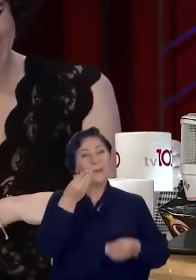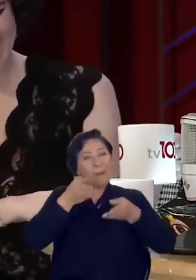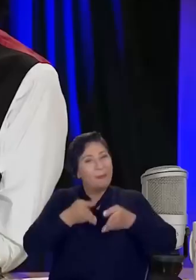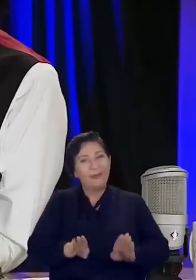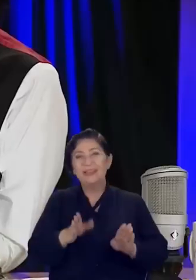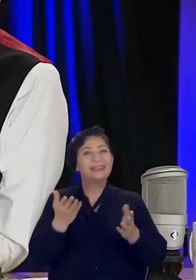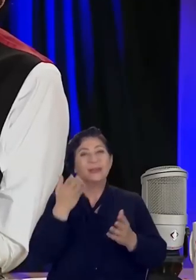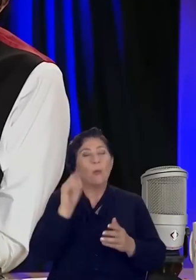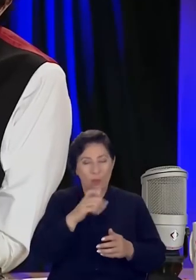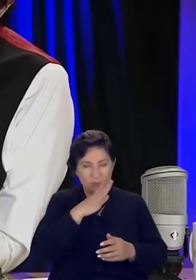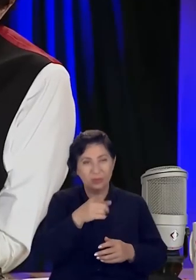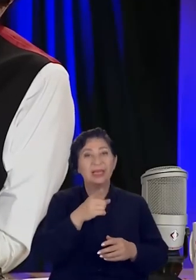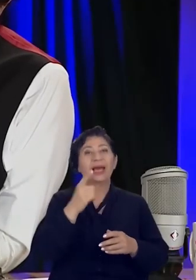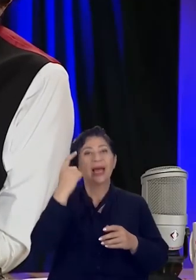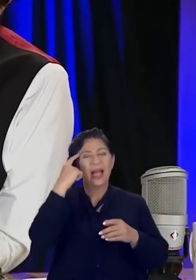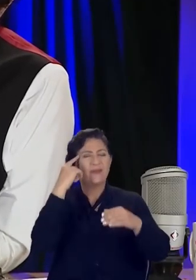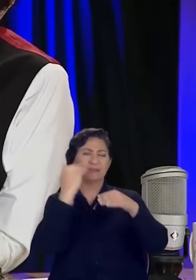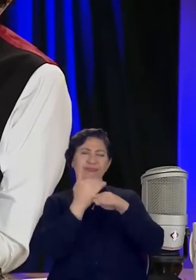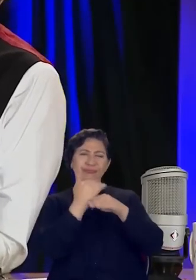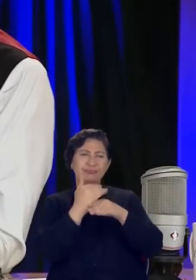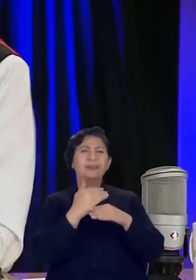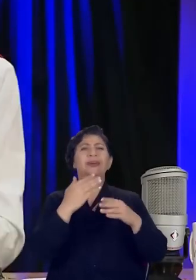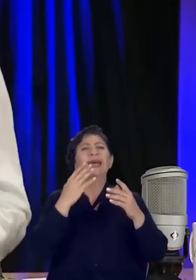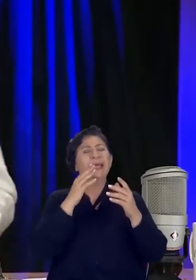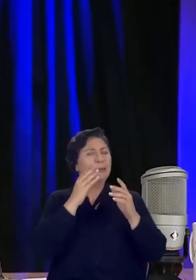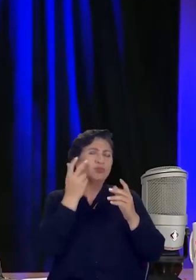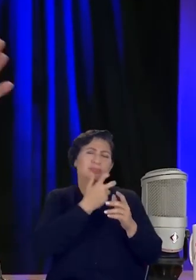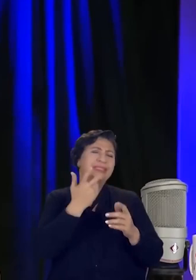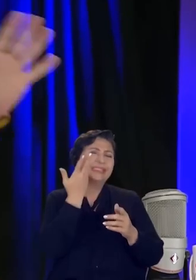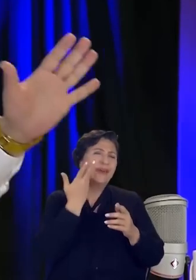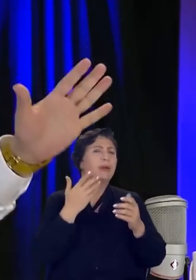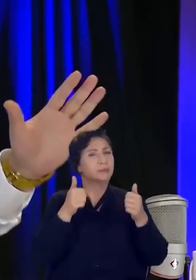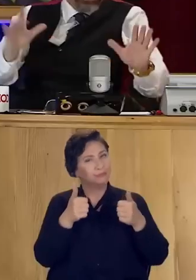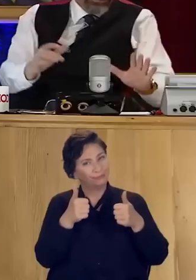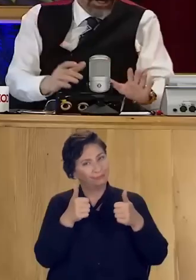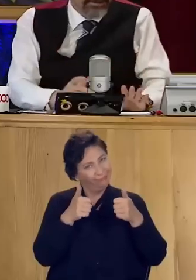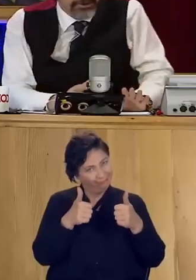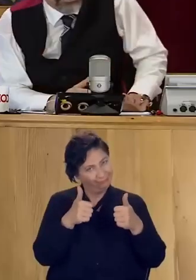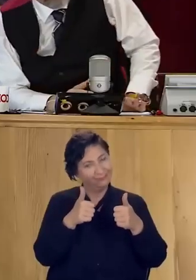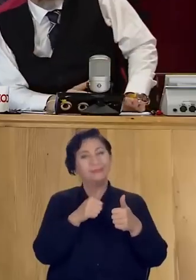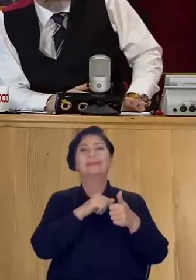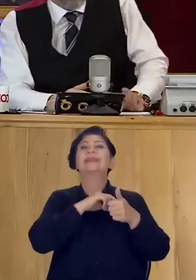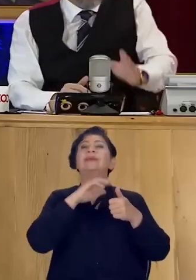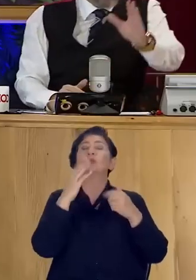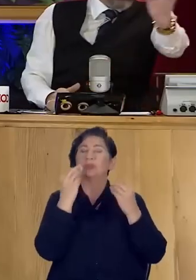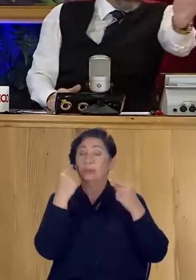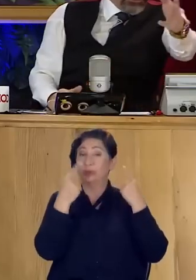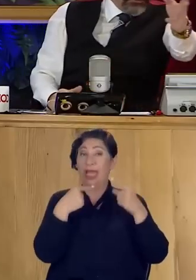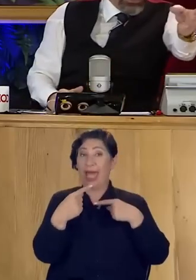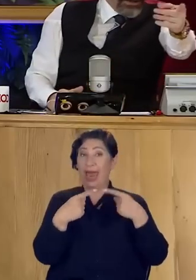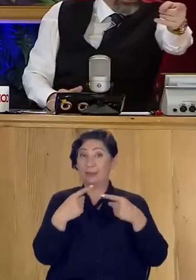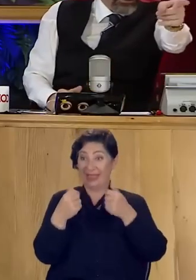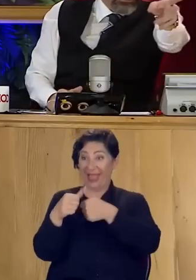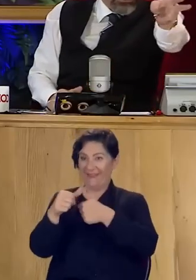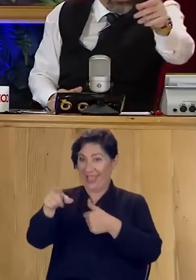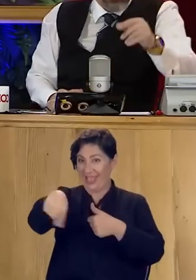Çocuklar yanlışlıkla şöyle yapılıyor. Kafa yapılarımız ve müzik zevklerimiz. Tamam, okey. Tamam. Ya bir sürü, bak şimdi aramızda da